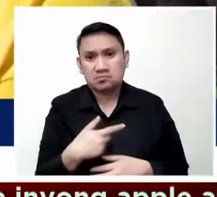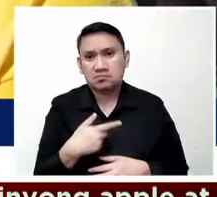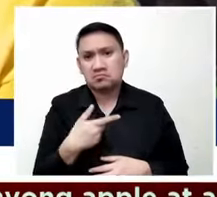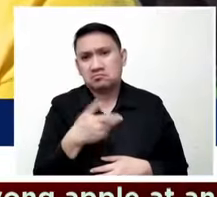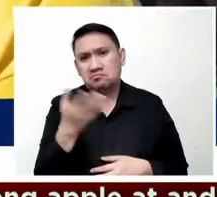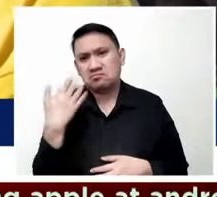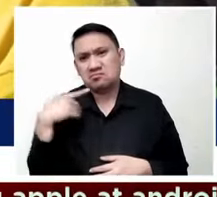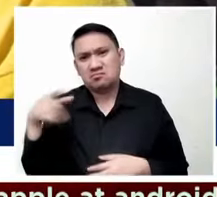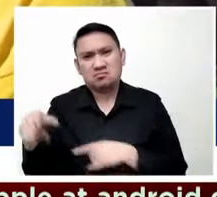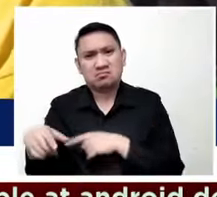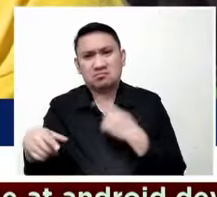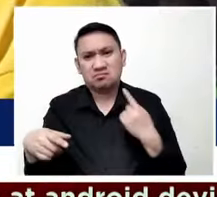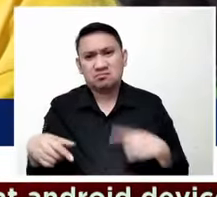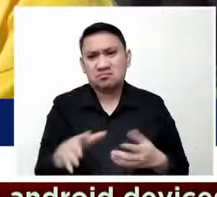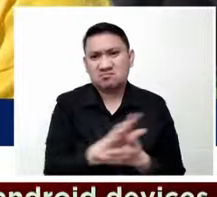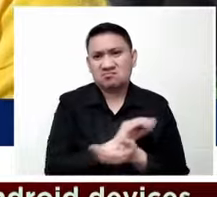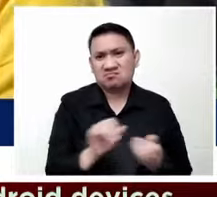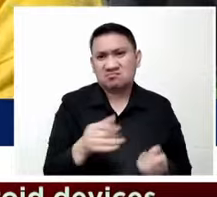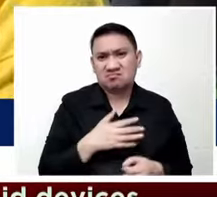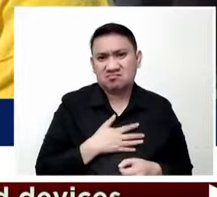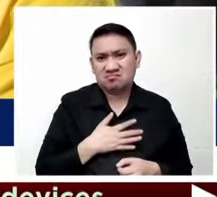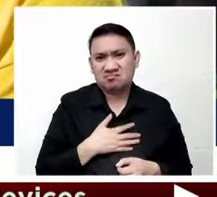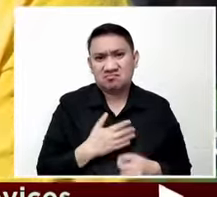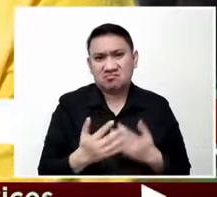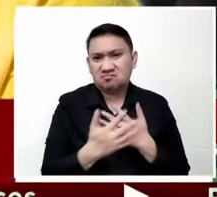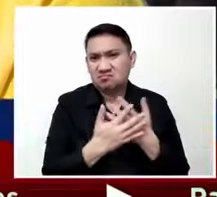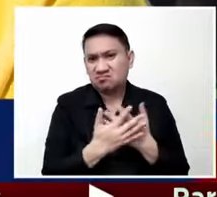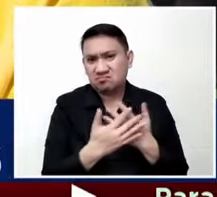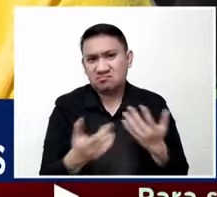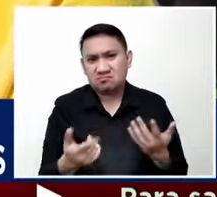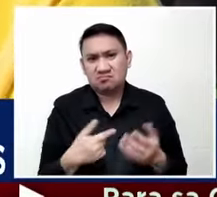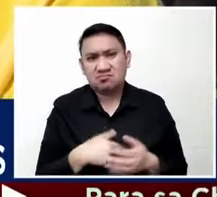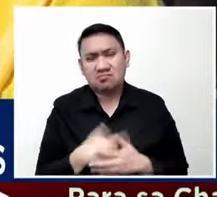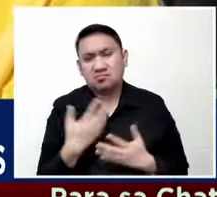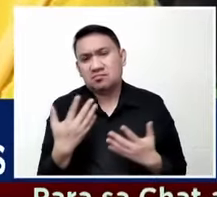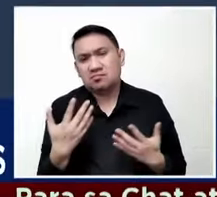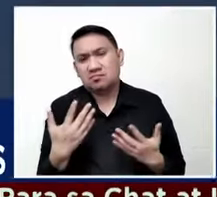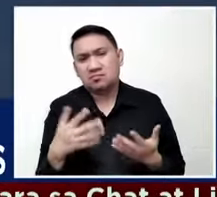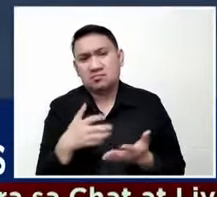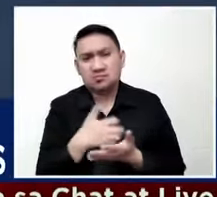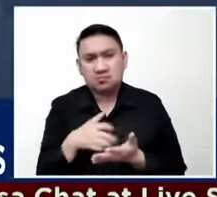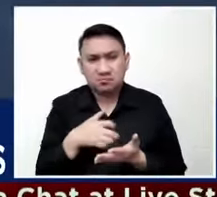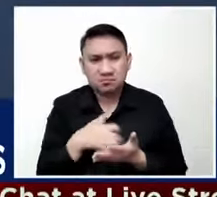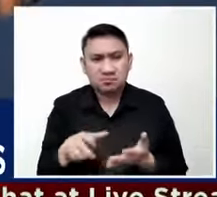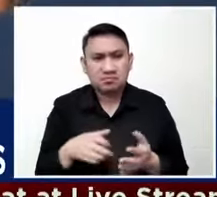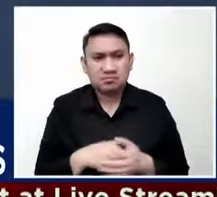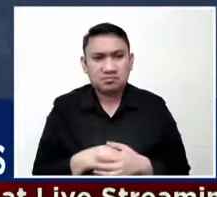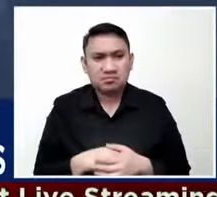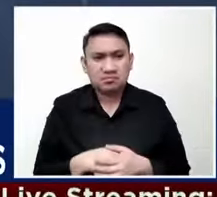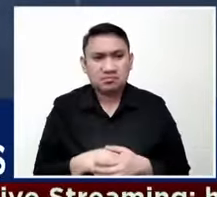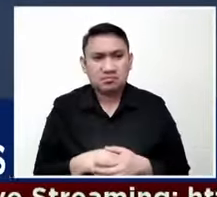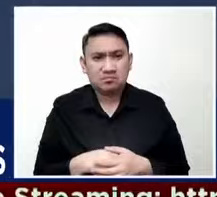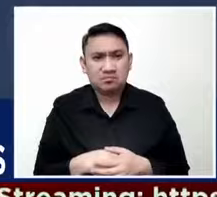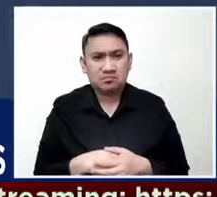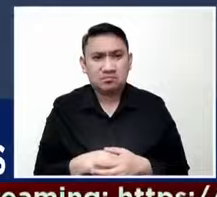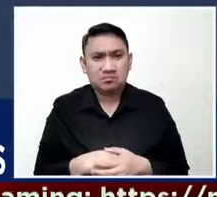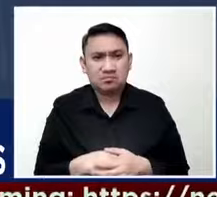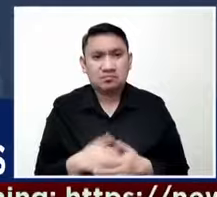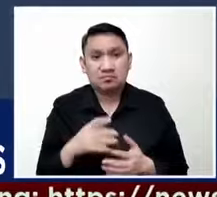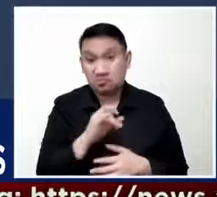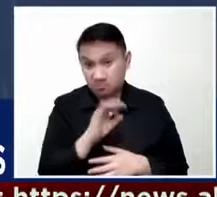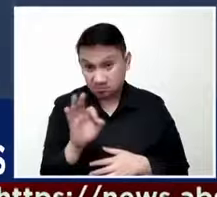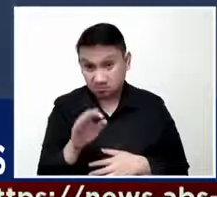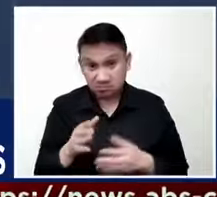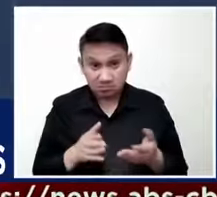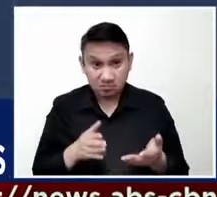saka ang pagod ng maghulog ng payaw, gastos pa, tapos ay nung aanihan na namin, saka naman nawala. Pag pumasok ka dun sa